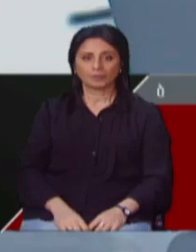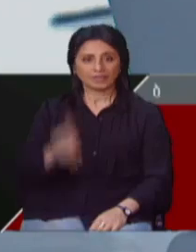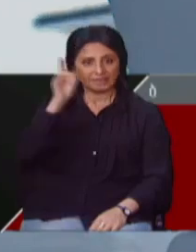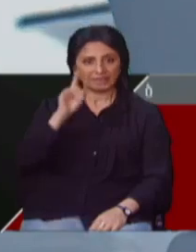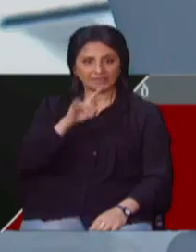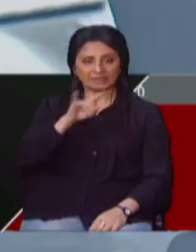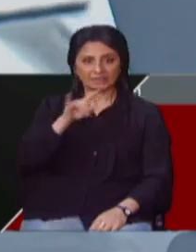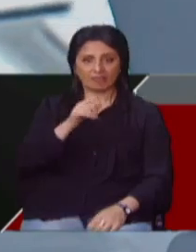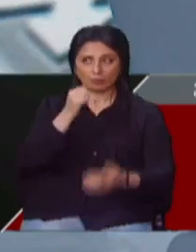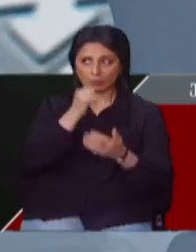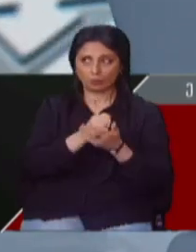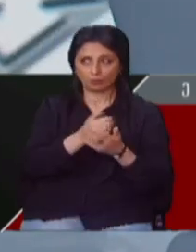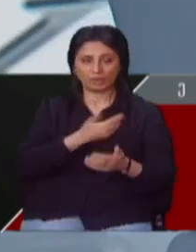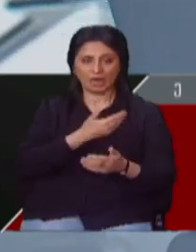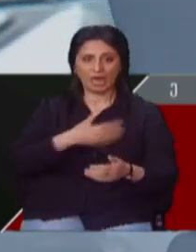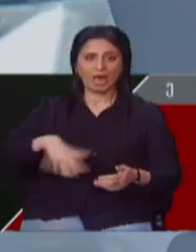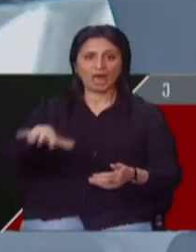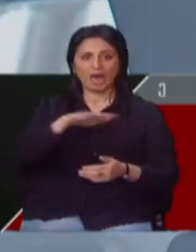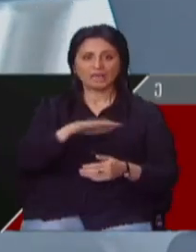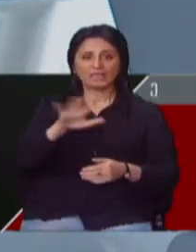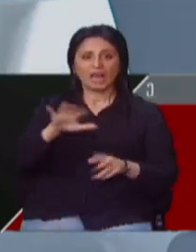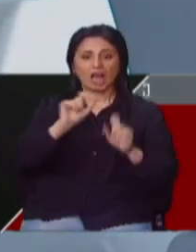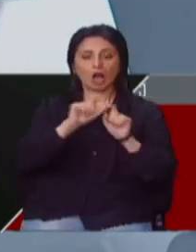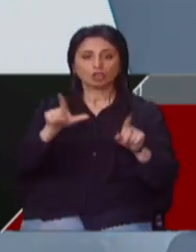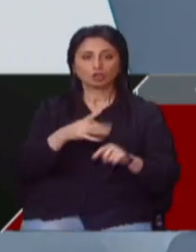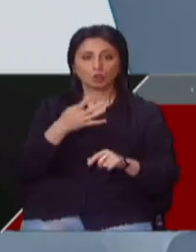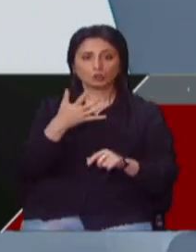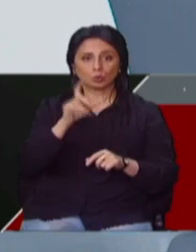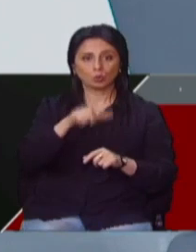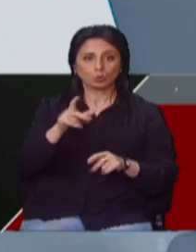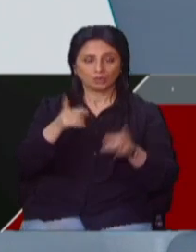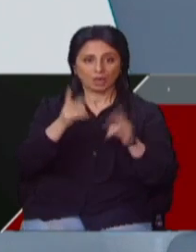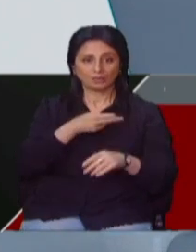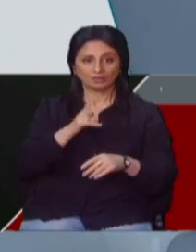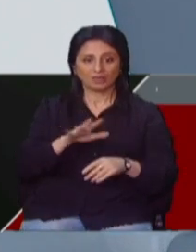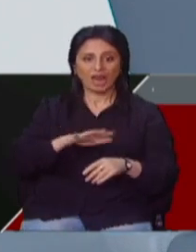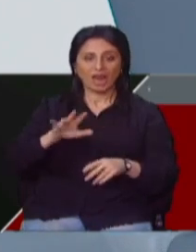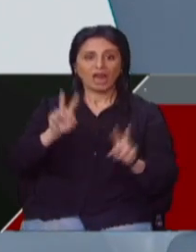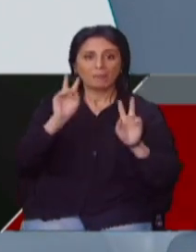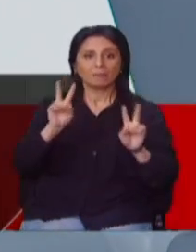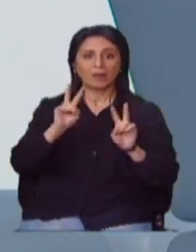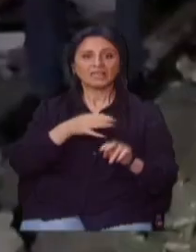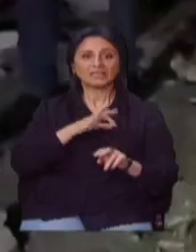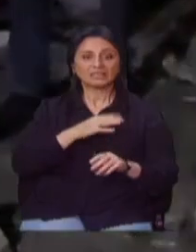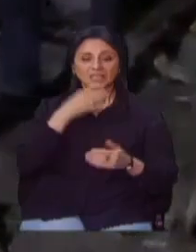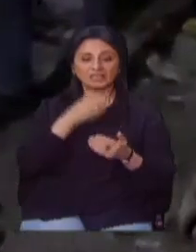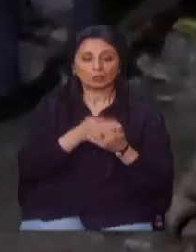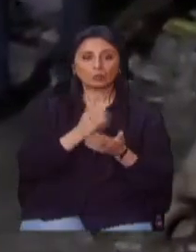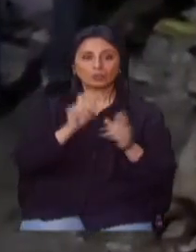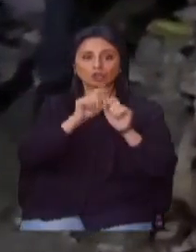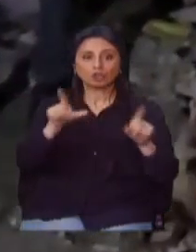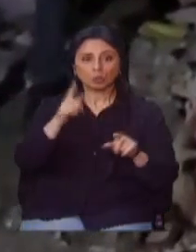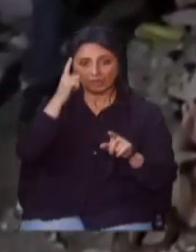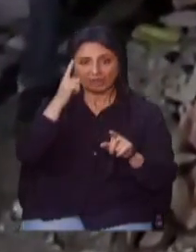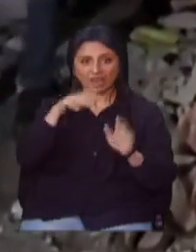Israelis aviaerishis Gazis sektorshi mdebare gaero skolashi 45 adamiani emshkhrebla gaeros palestinelebis saagento sakutrebashi arsebul skolashi